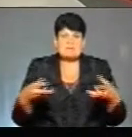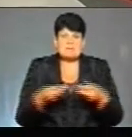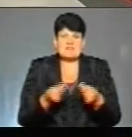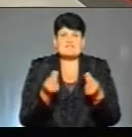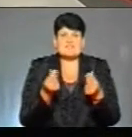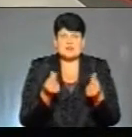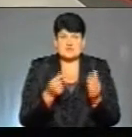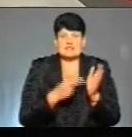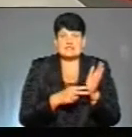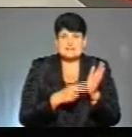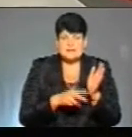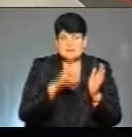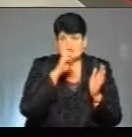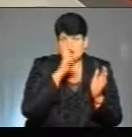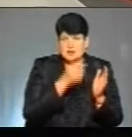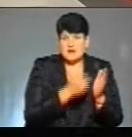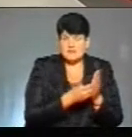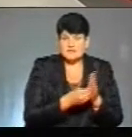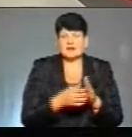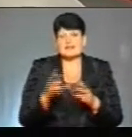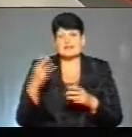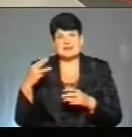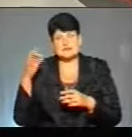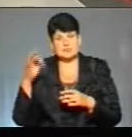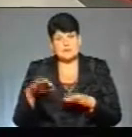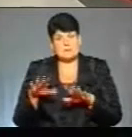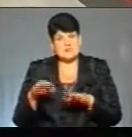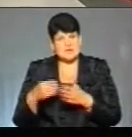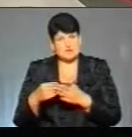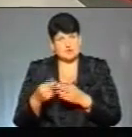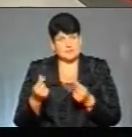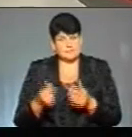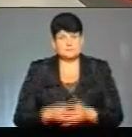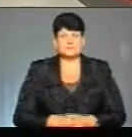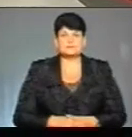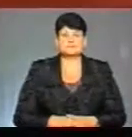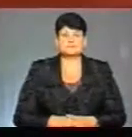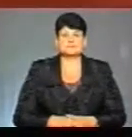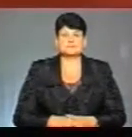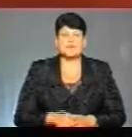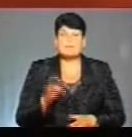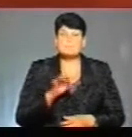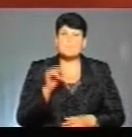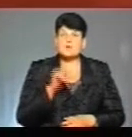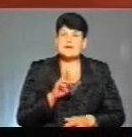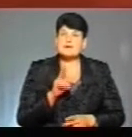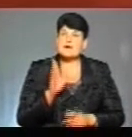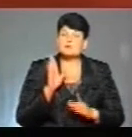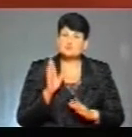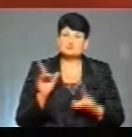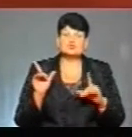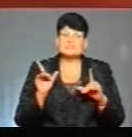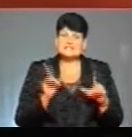співфінансувати 70% державний бюджет і 30% місцеві бюджети. Ну, власне, про те, як будуть